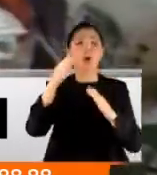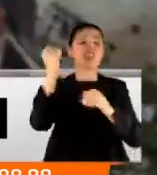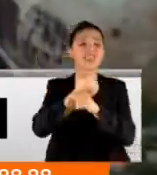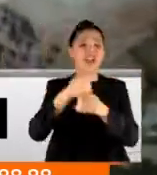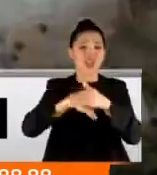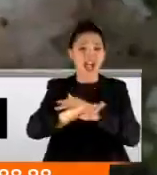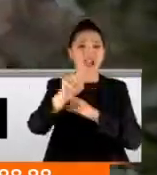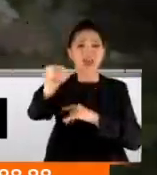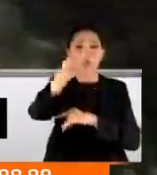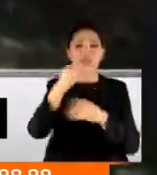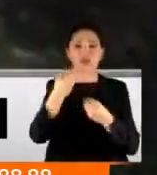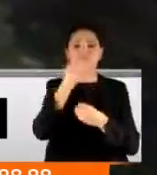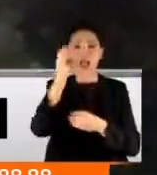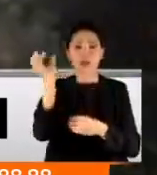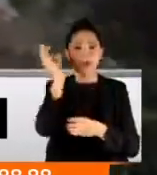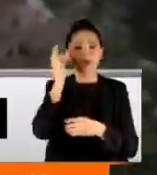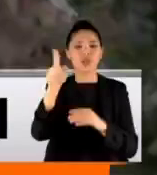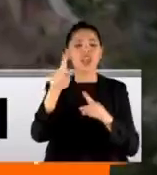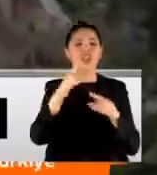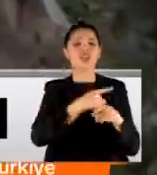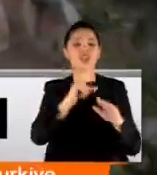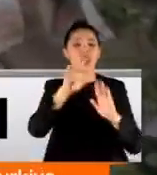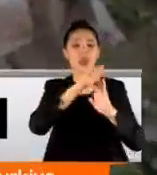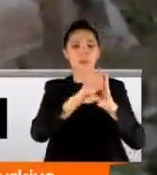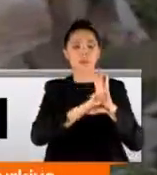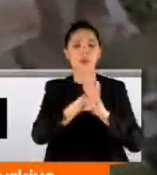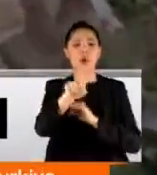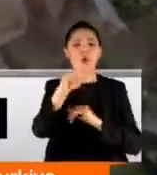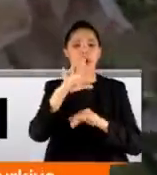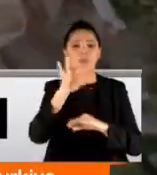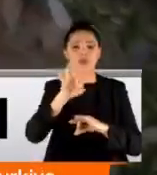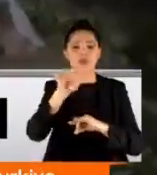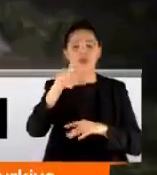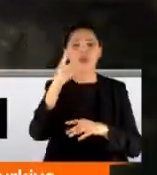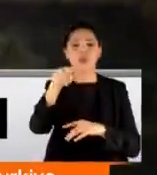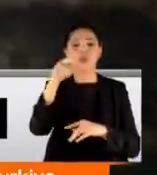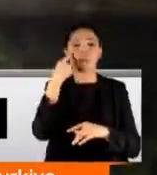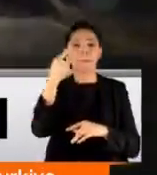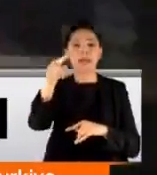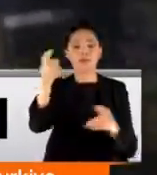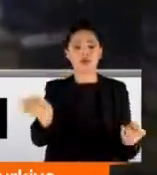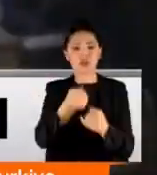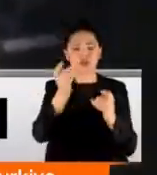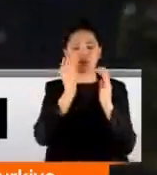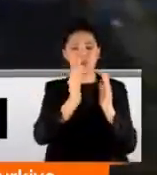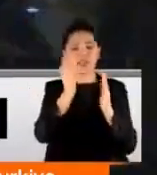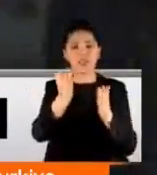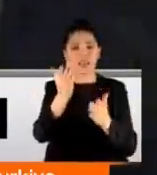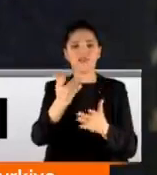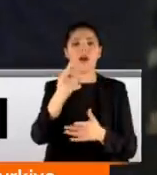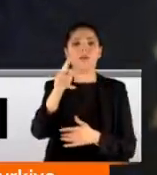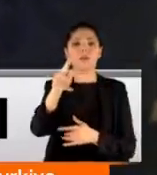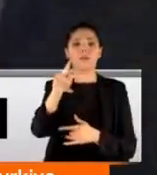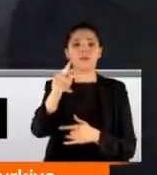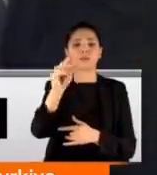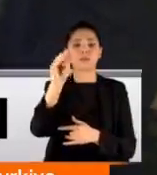ilgili güzel haberler alırız. Canlı yayındayız şu an ve bitmek üzere. Bakın burada çalışmalar devam ediyor.